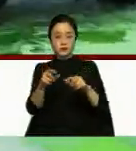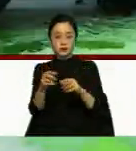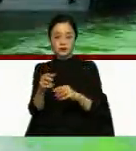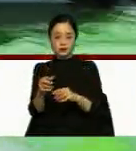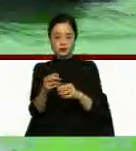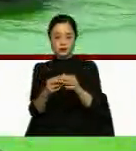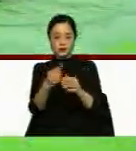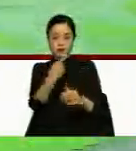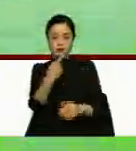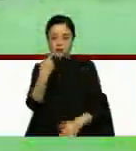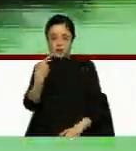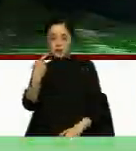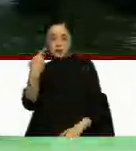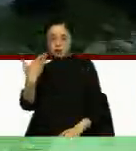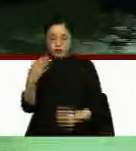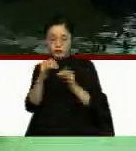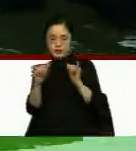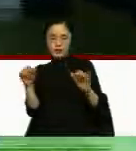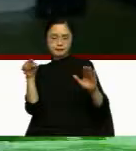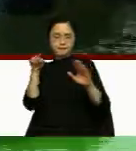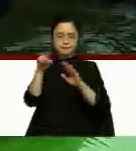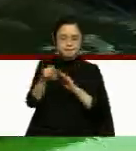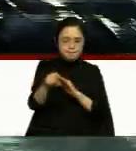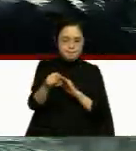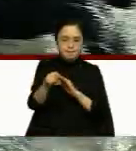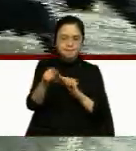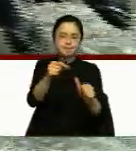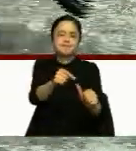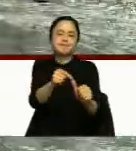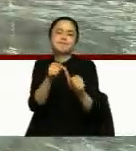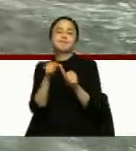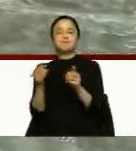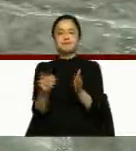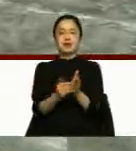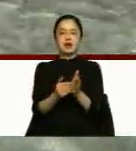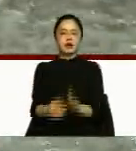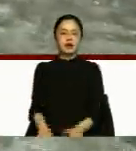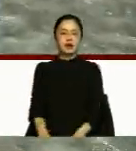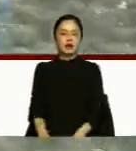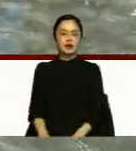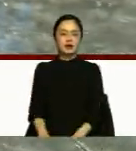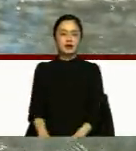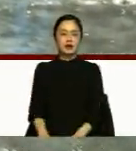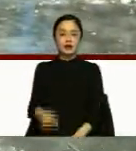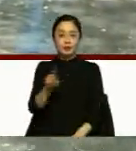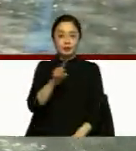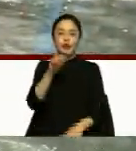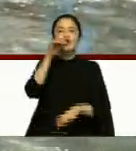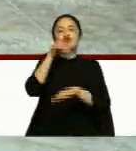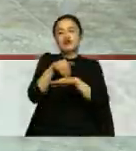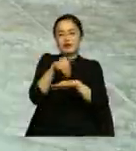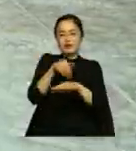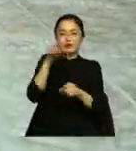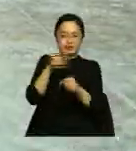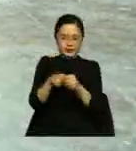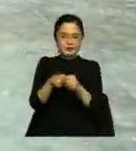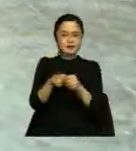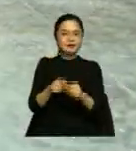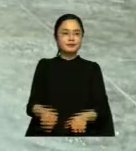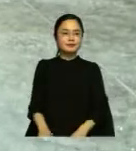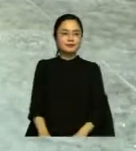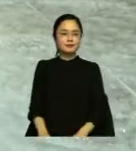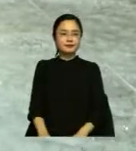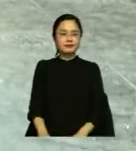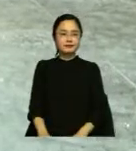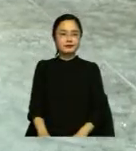구조대원들이 익수자를 무사히 건져냅니다. 소방대원들이 벌이는 해빙기 순환구조 훈련입니다. 공과